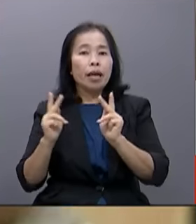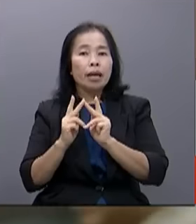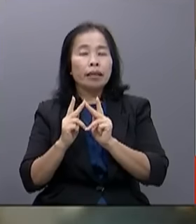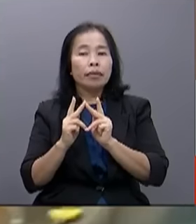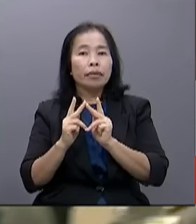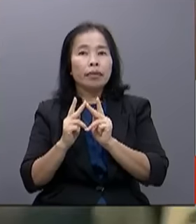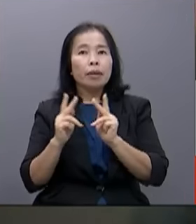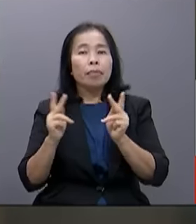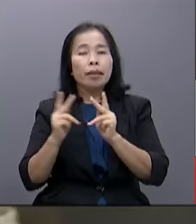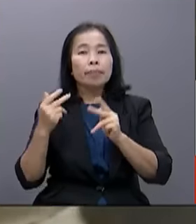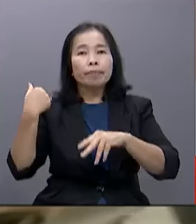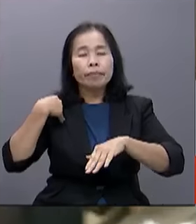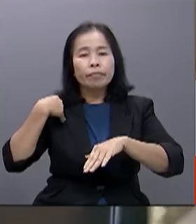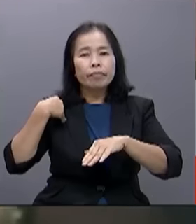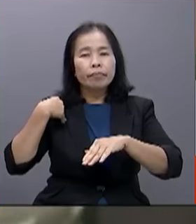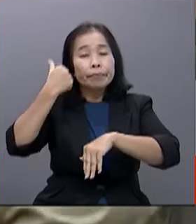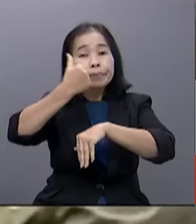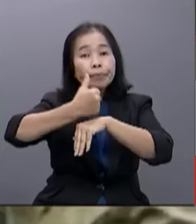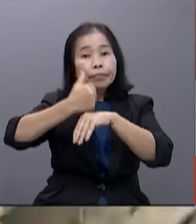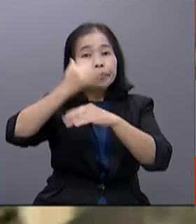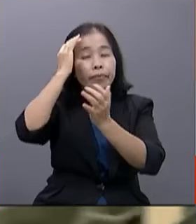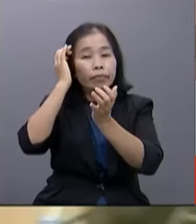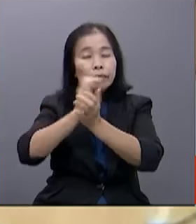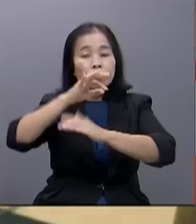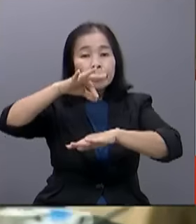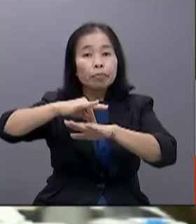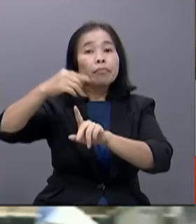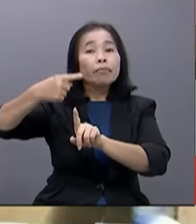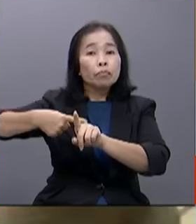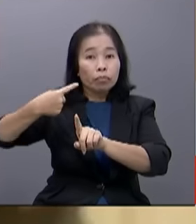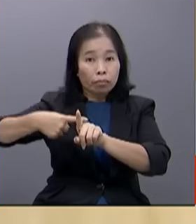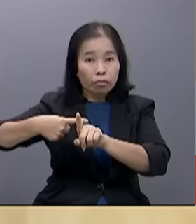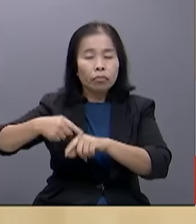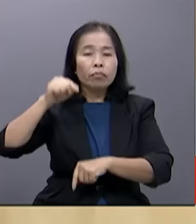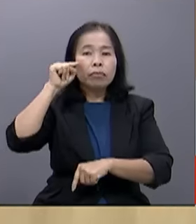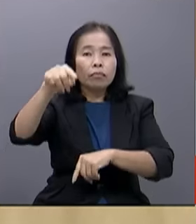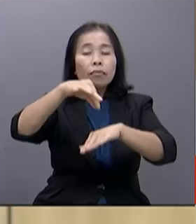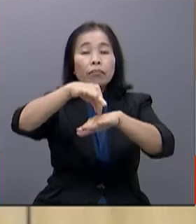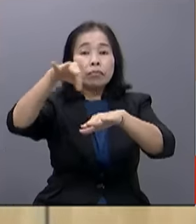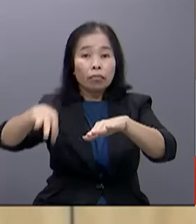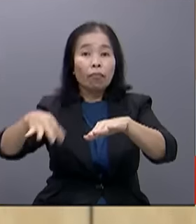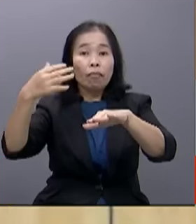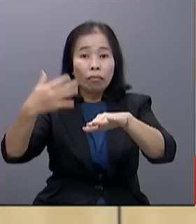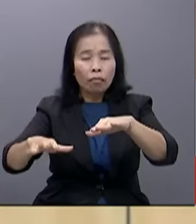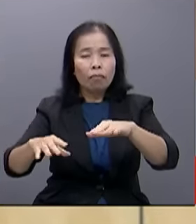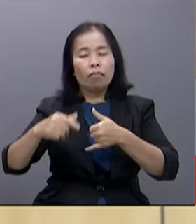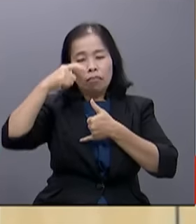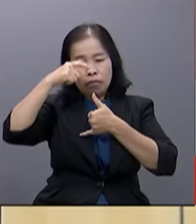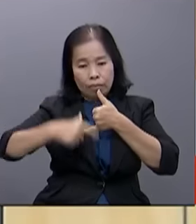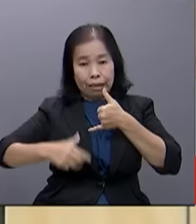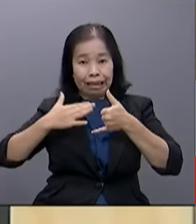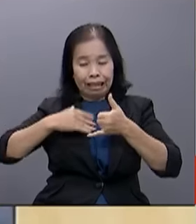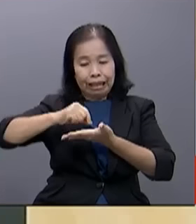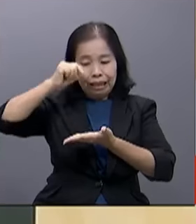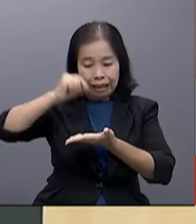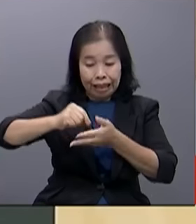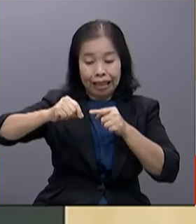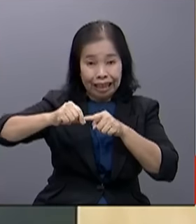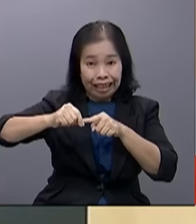คำสั่งให้ออกจากราชการไปแล้วเนี่ย เป็นการปฏิบัติโดยชอบด้วยกฎหมาย